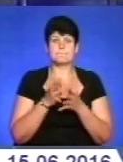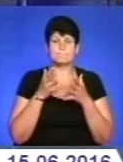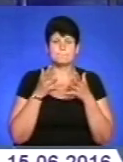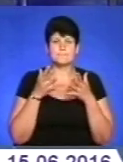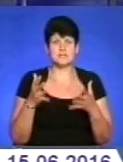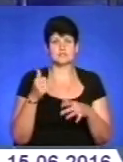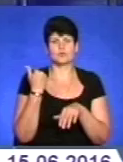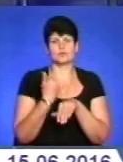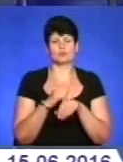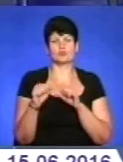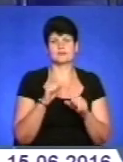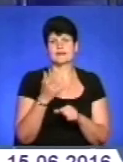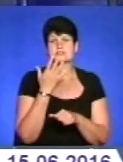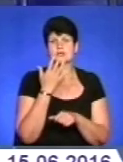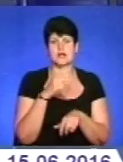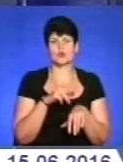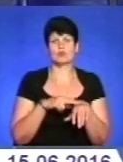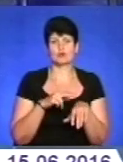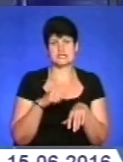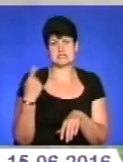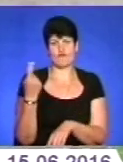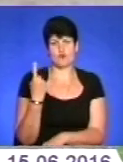комунікації Головного управління Національної поліції в області.